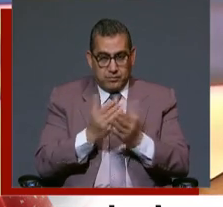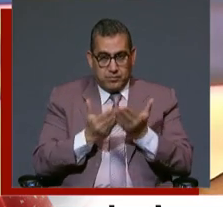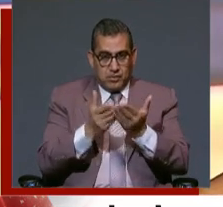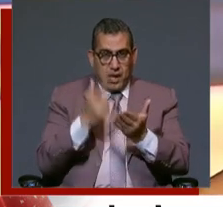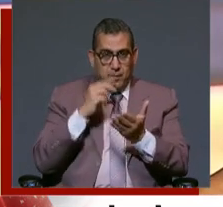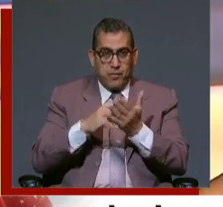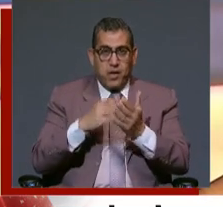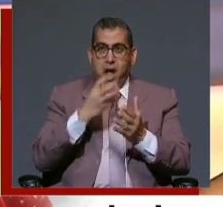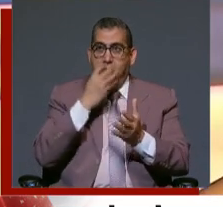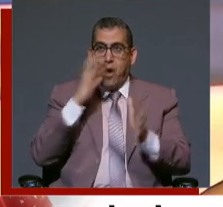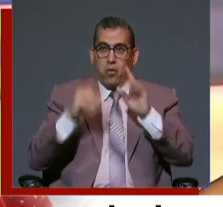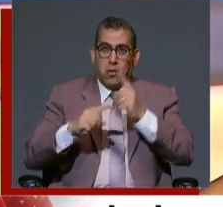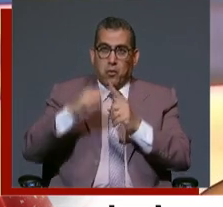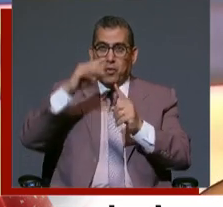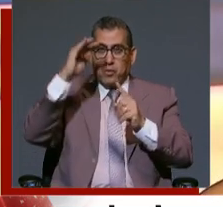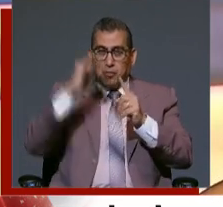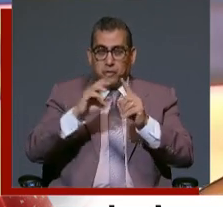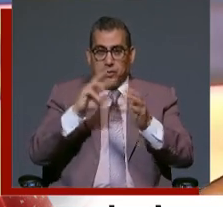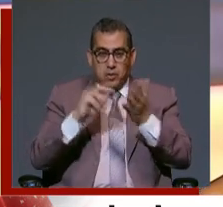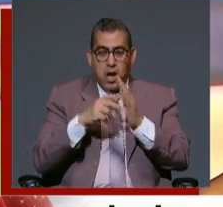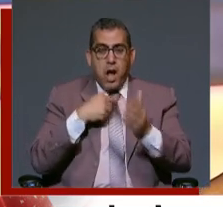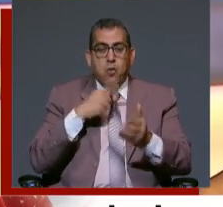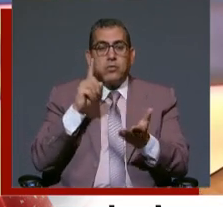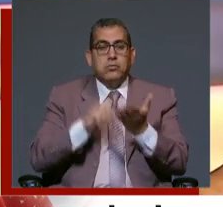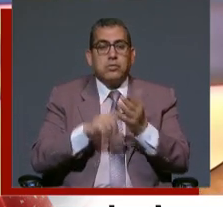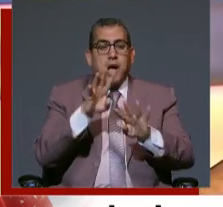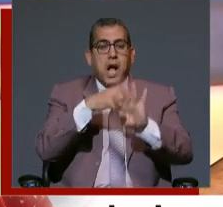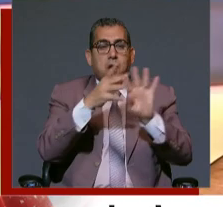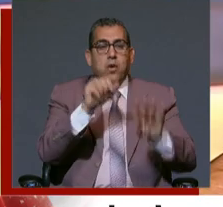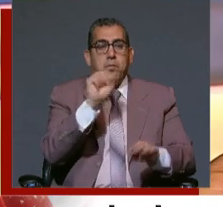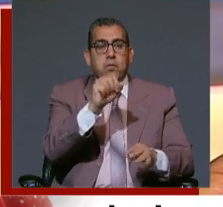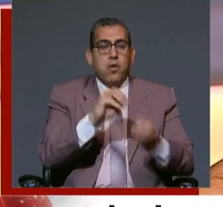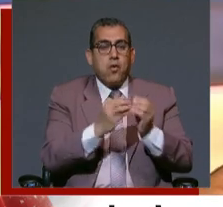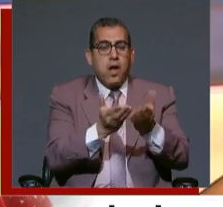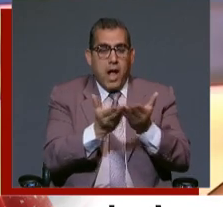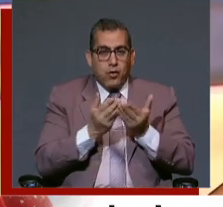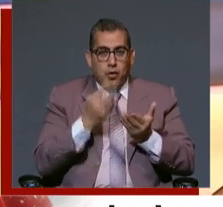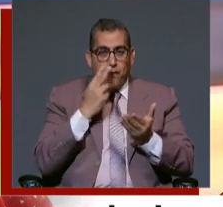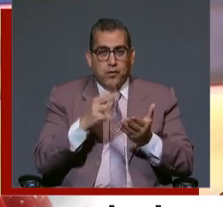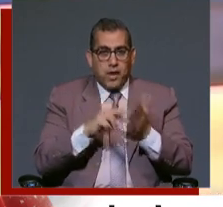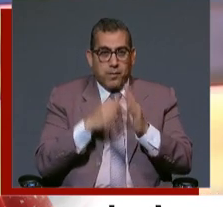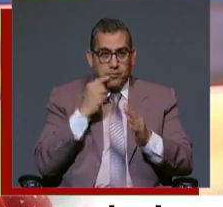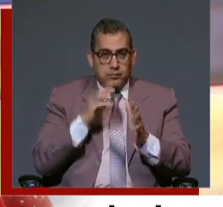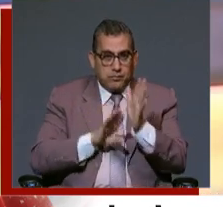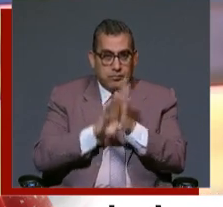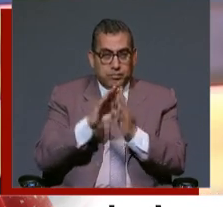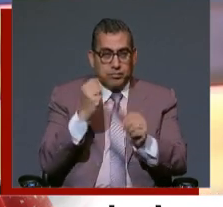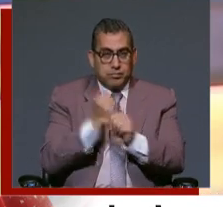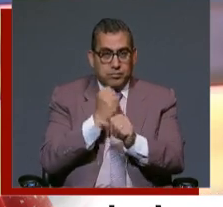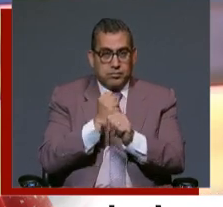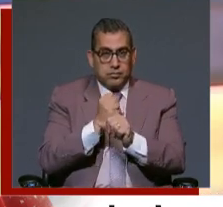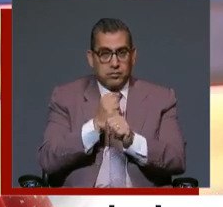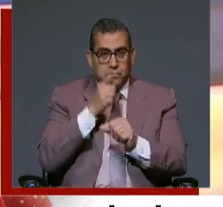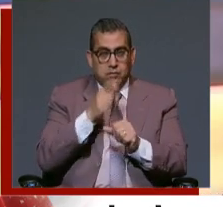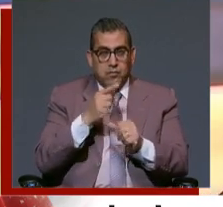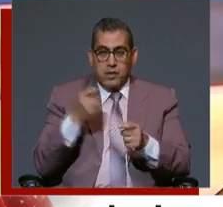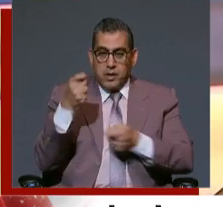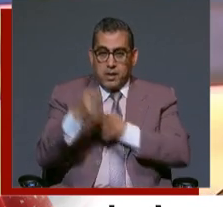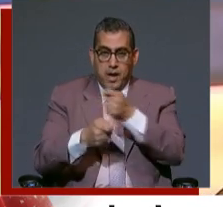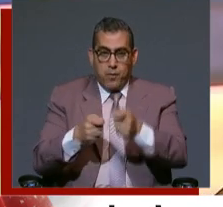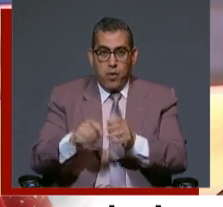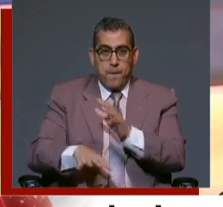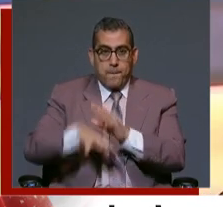اثار تغير المناخ وبتنفذ التزامك، وده عشان كده بنشتغل على خطه التحديث وبنشتغل على التمويل